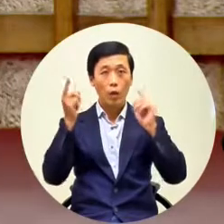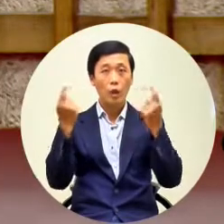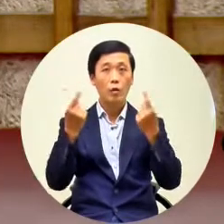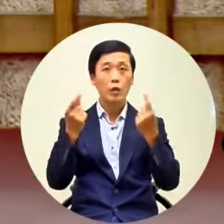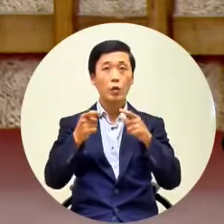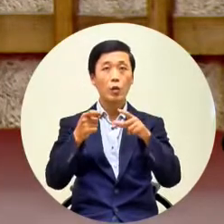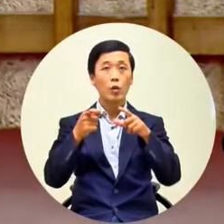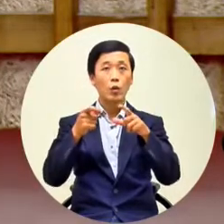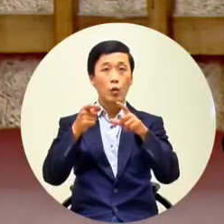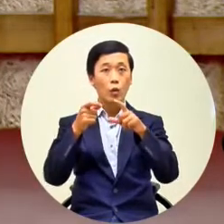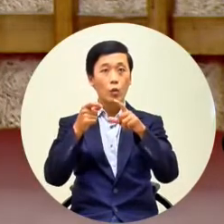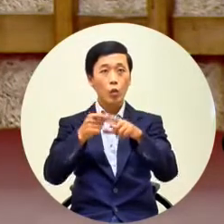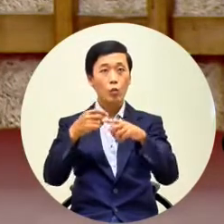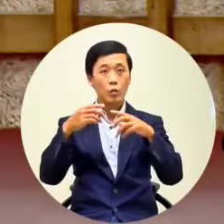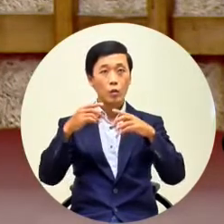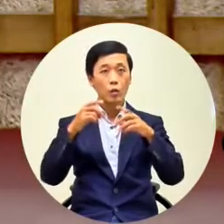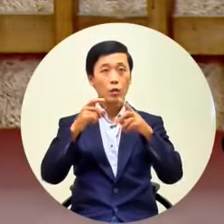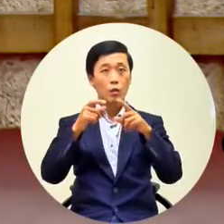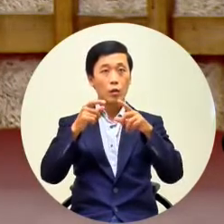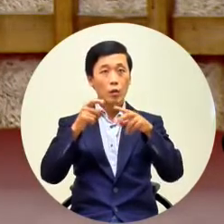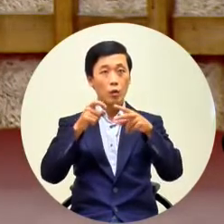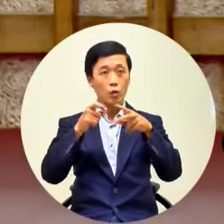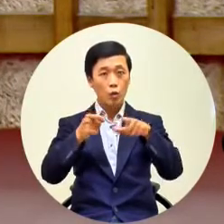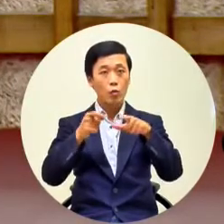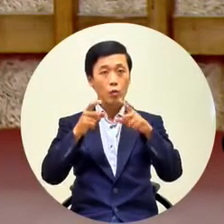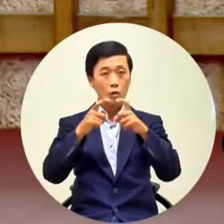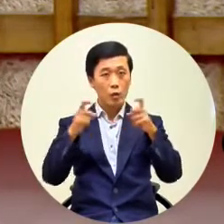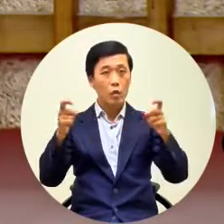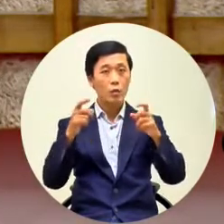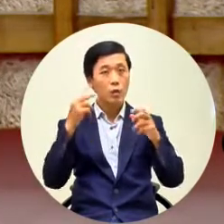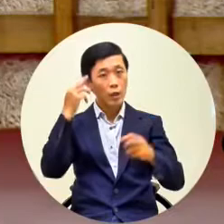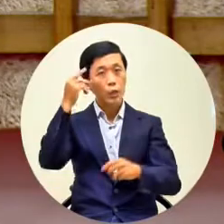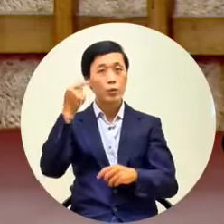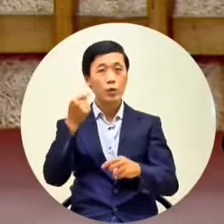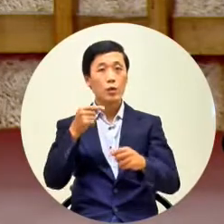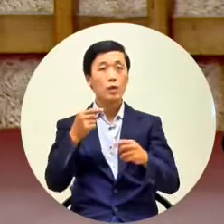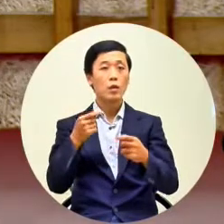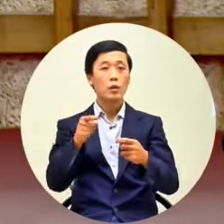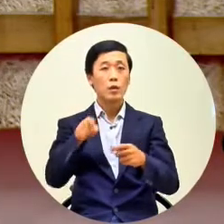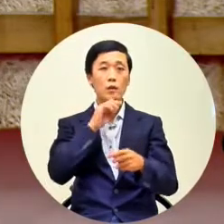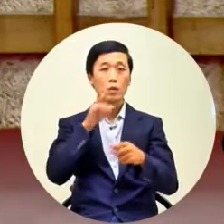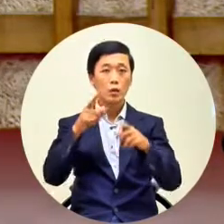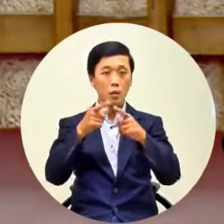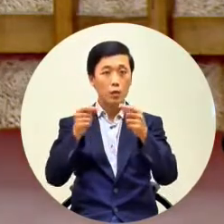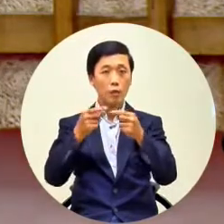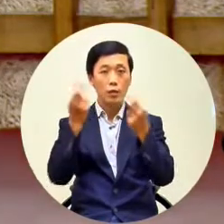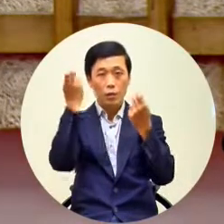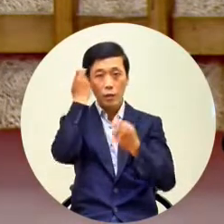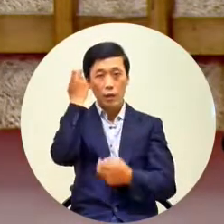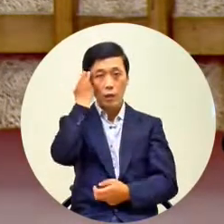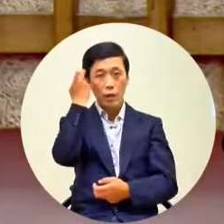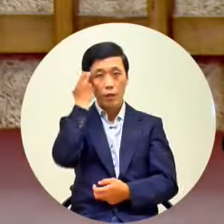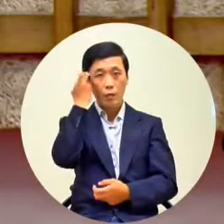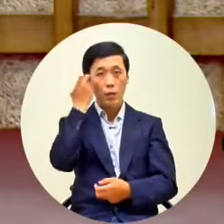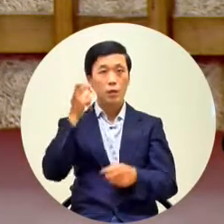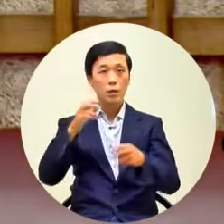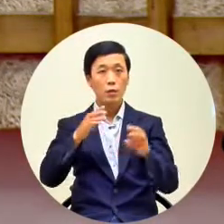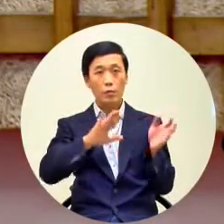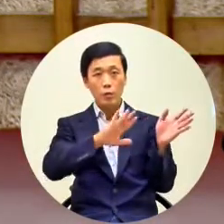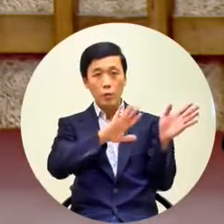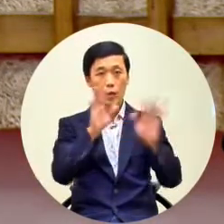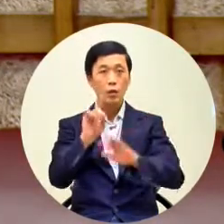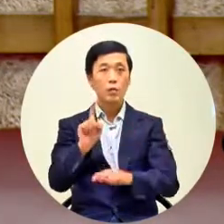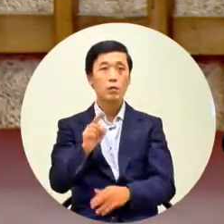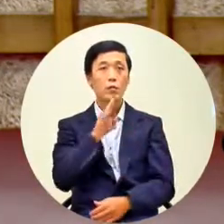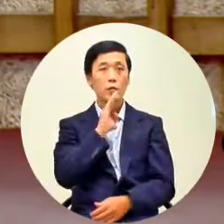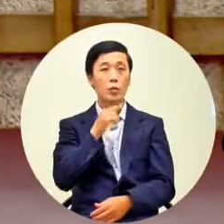受古代历史那一种情境。这是在日本大阪的案例。那我们看下一页。其实呢，